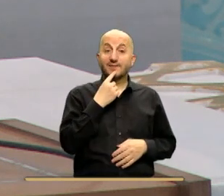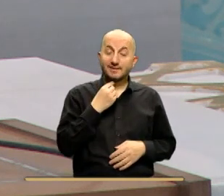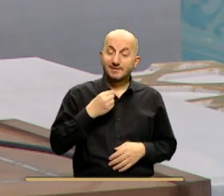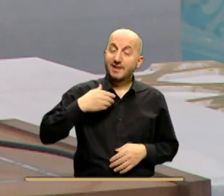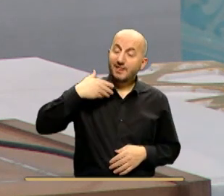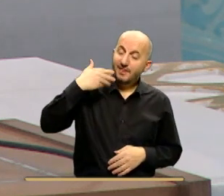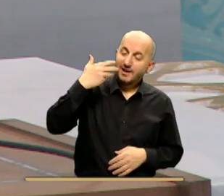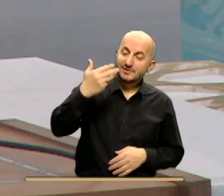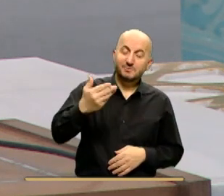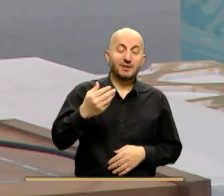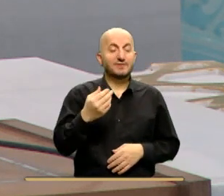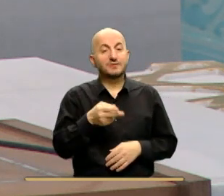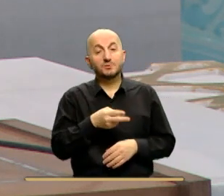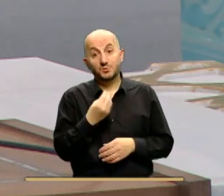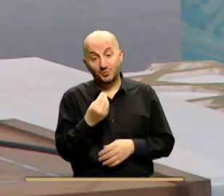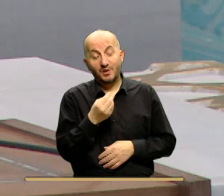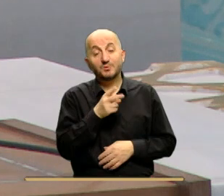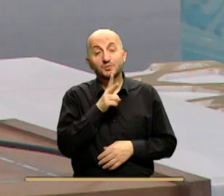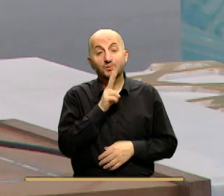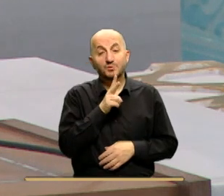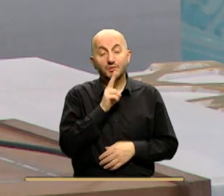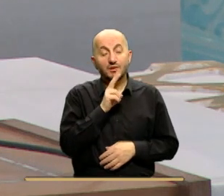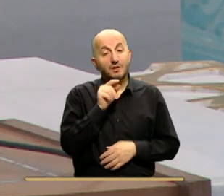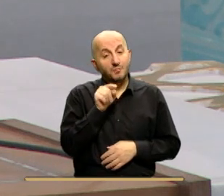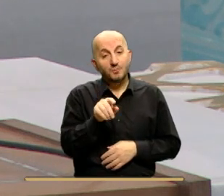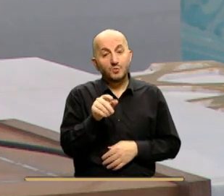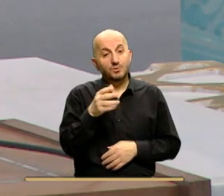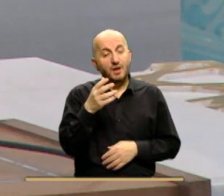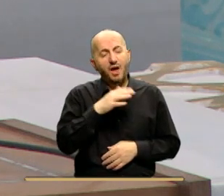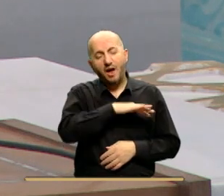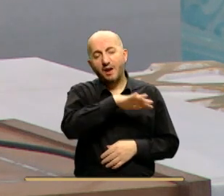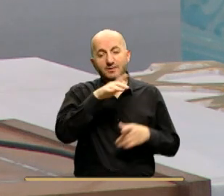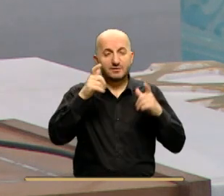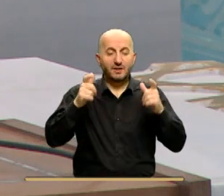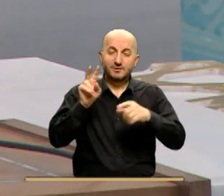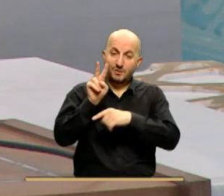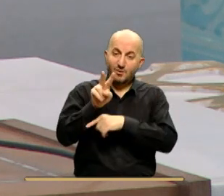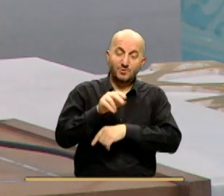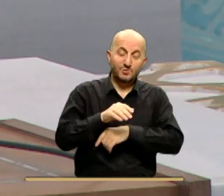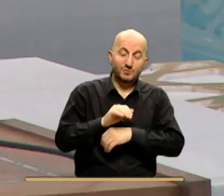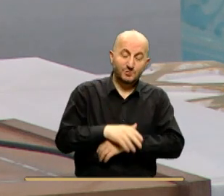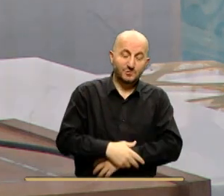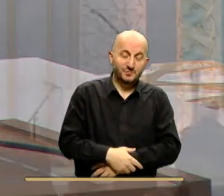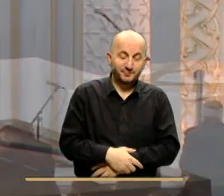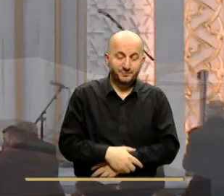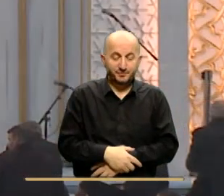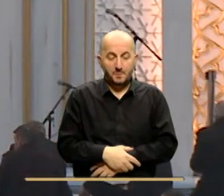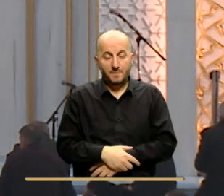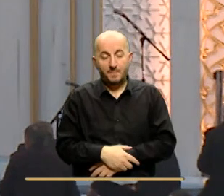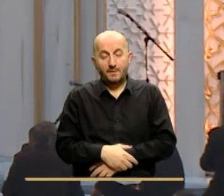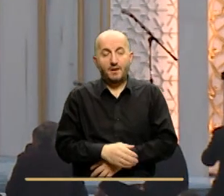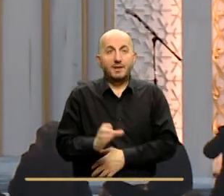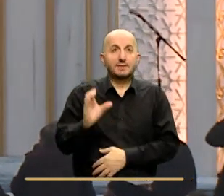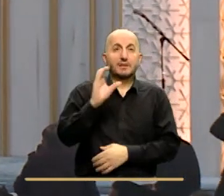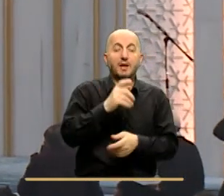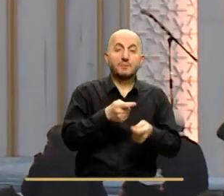anlatmanın o güzel neticelerini burada olduğu gibi her yerde görüyoruz değerli kardeşlerim. İslam'ın